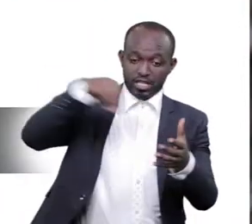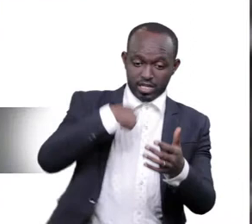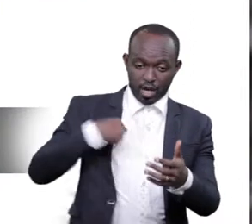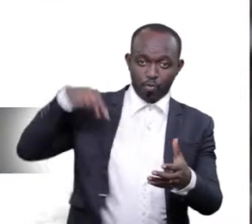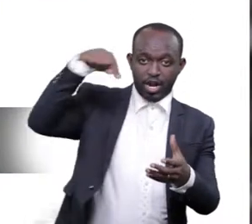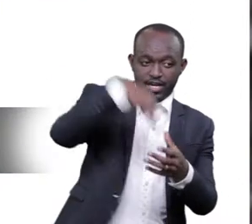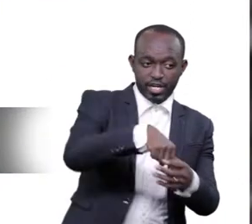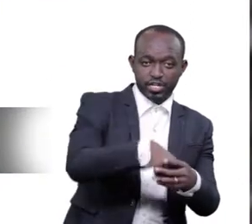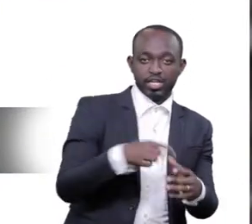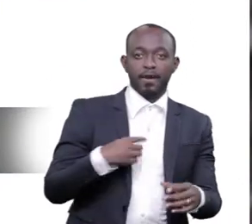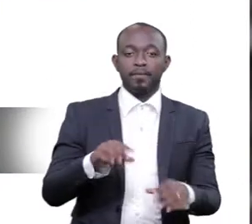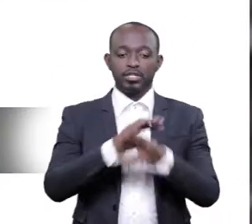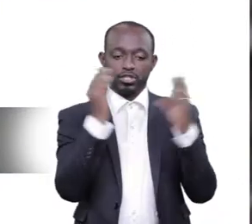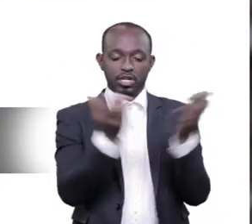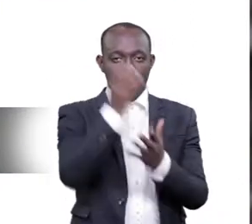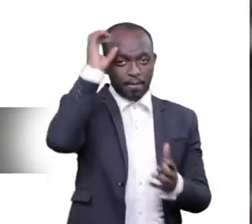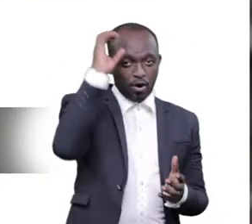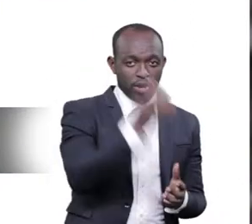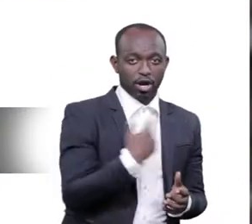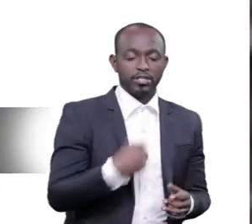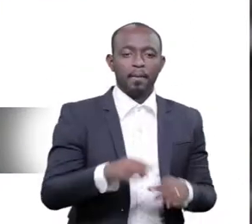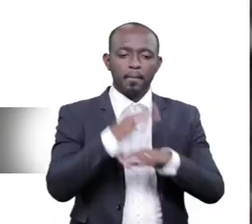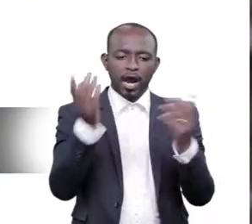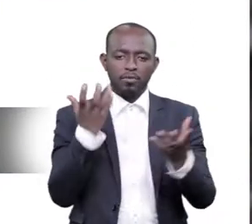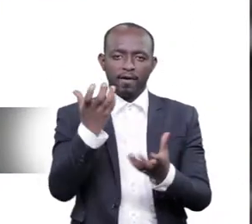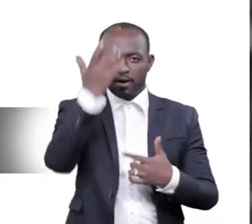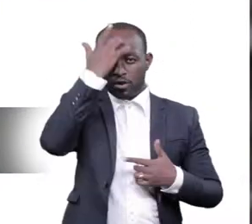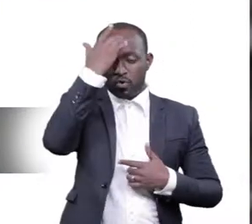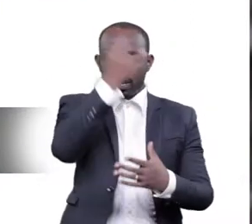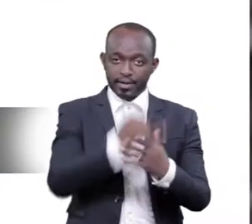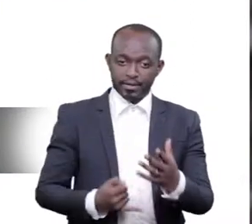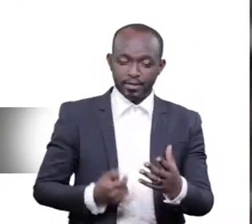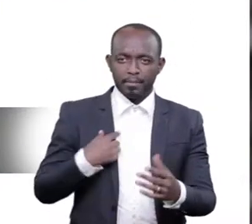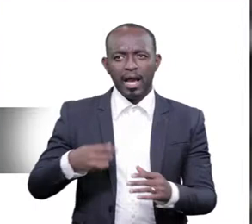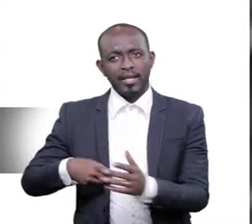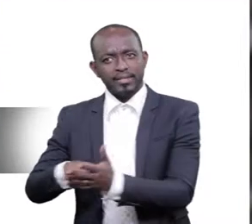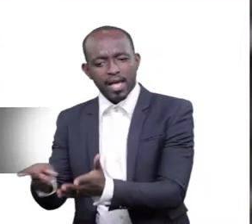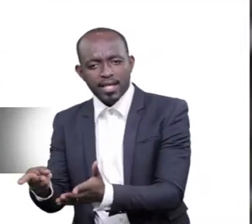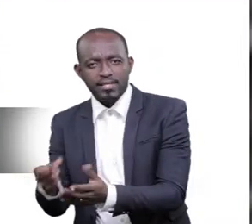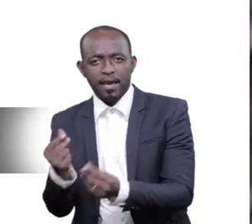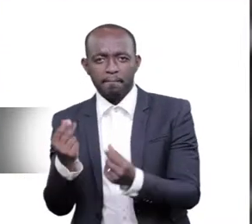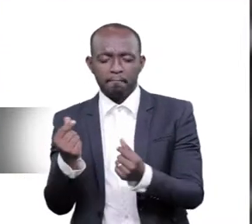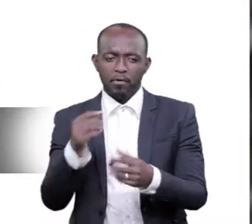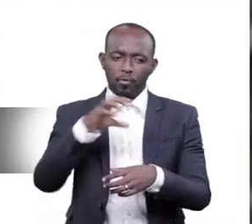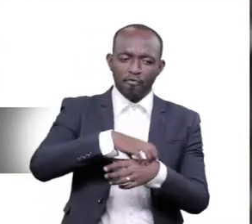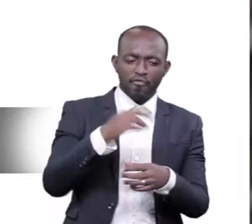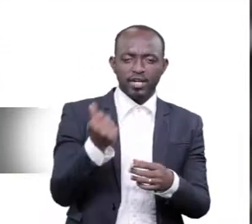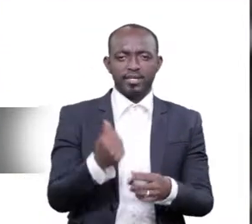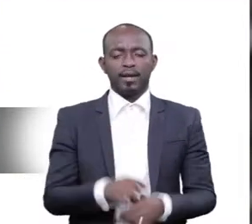sida icyo gihe rero nibwo hatangwaga ubufasha bwo gufasha abo bantu yaba